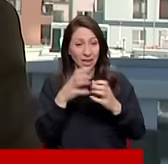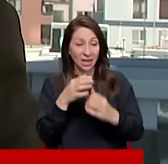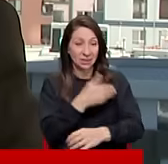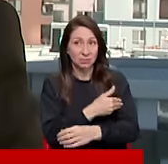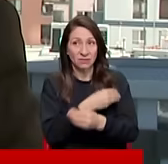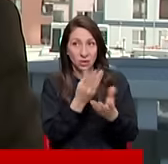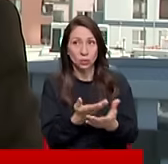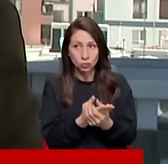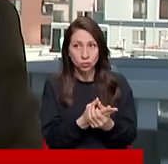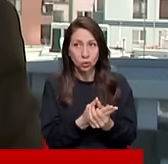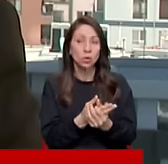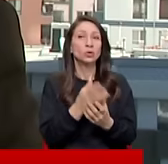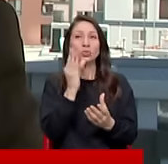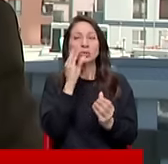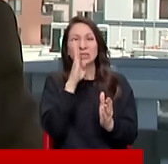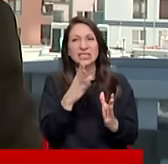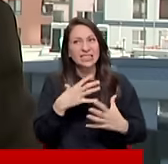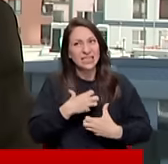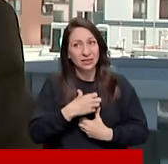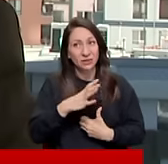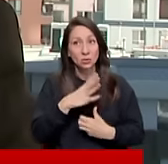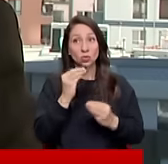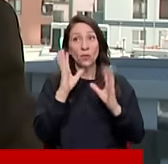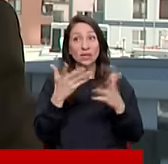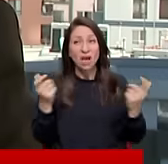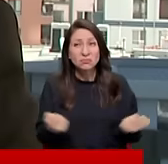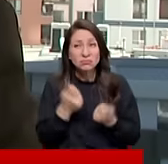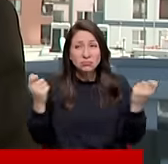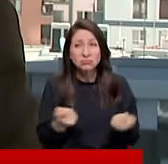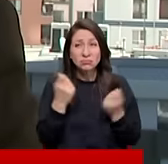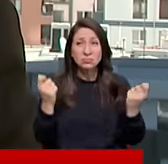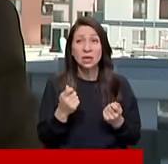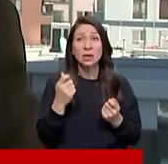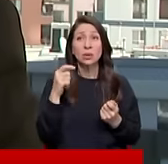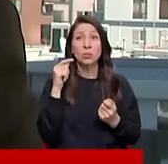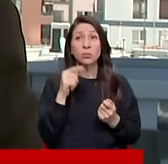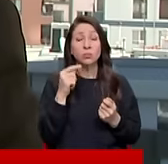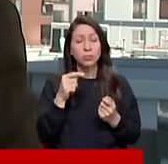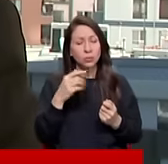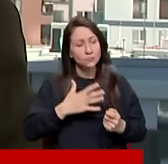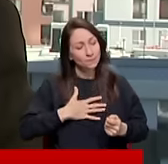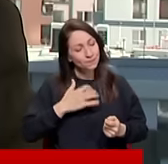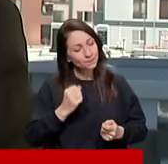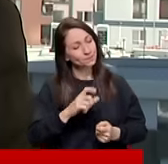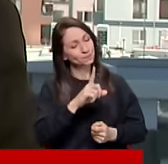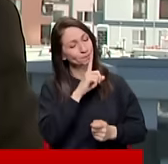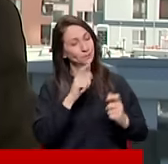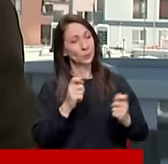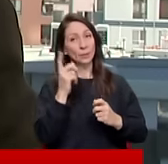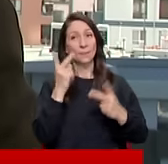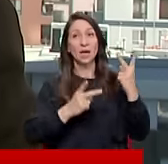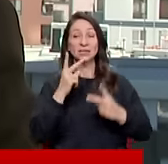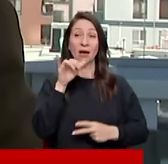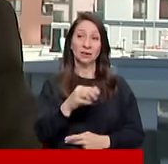hizmet veriyoruz. Çok ciddi sıkıntılarımız var, çok yoğun çalışıyoruz ve bu özverinin karşısında da bir takım